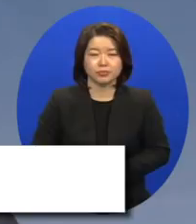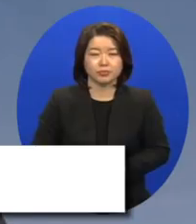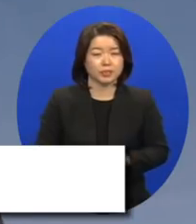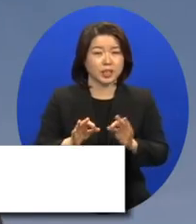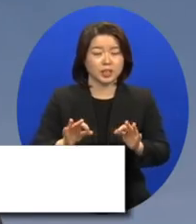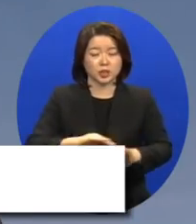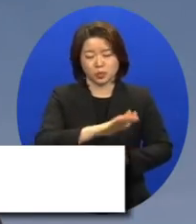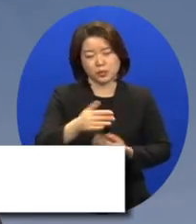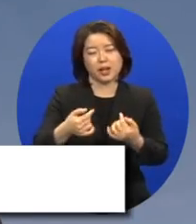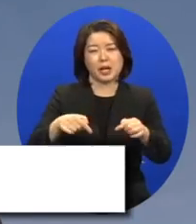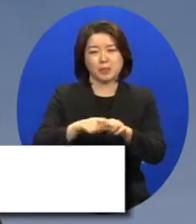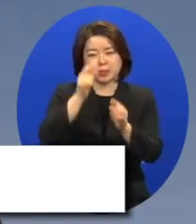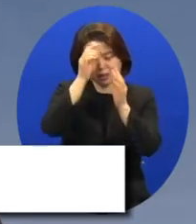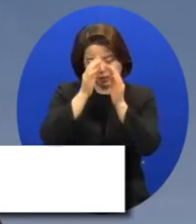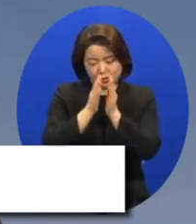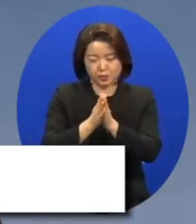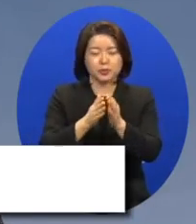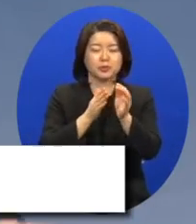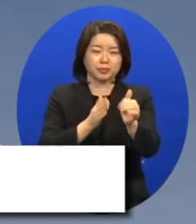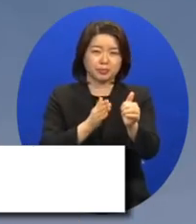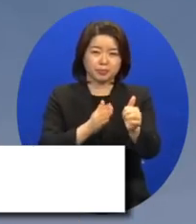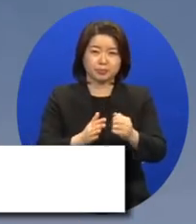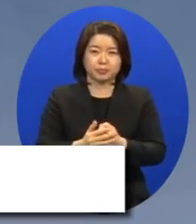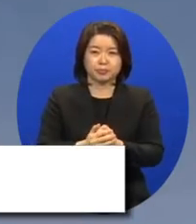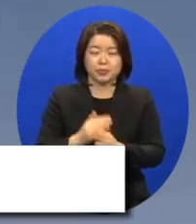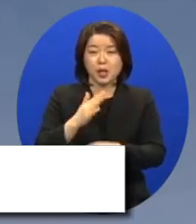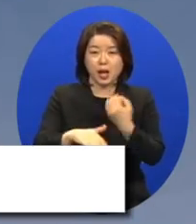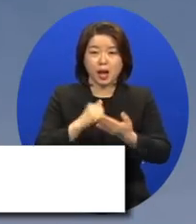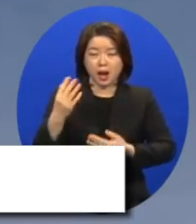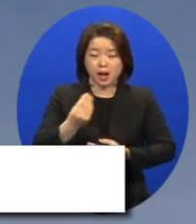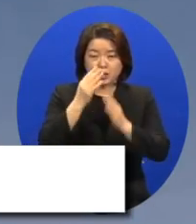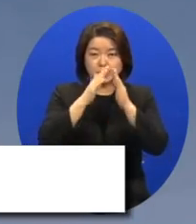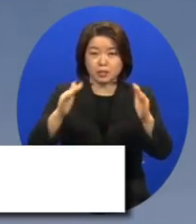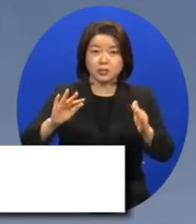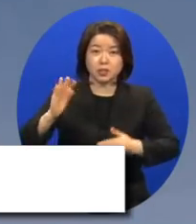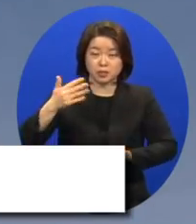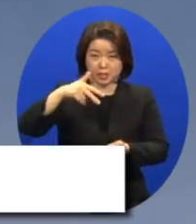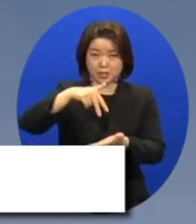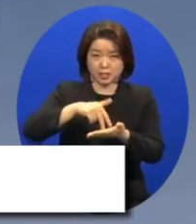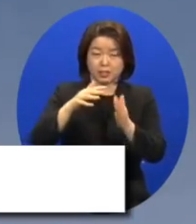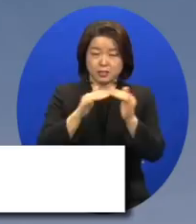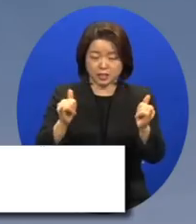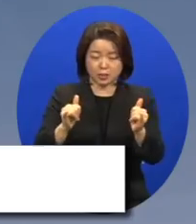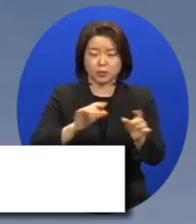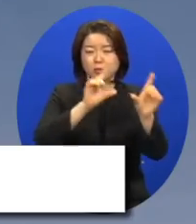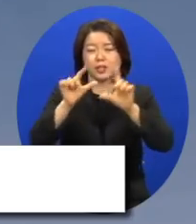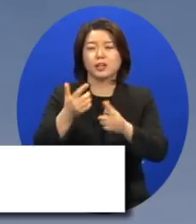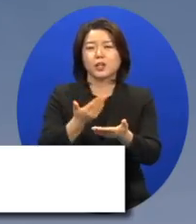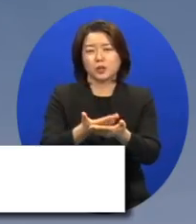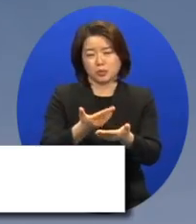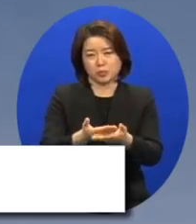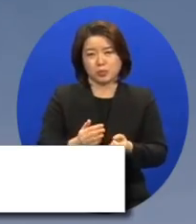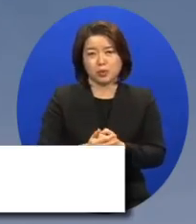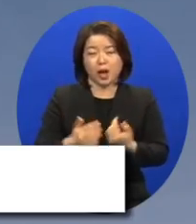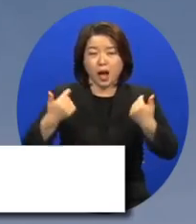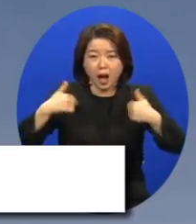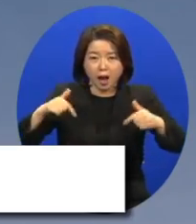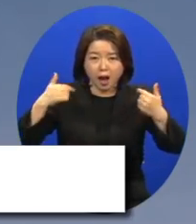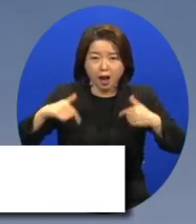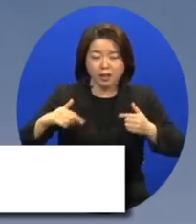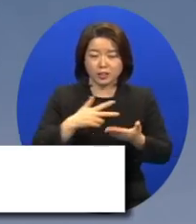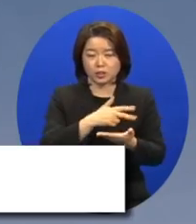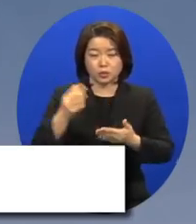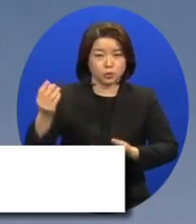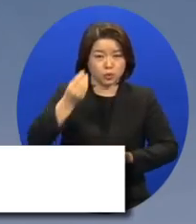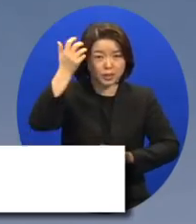이제 우리가 치기도 아 쉽시다 하나님의 성전 된 자로 살게 하소서 써 항상 주의 성령이